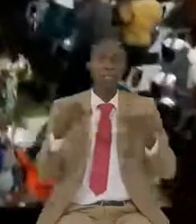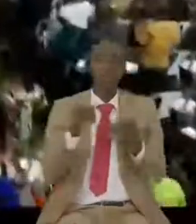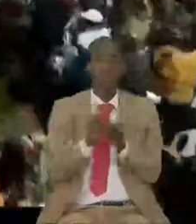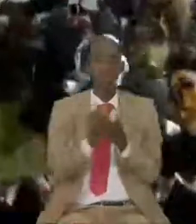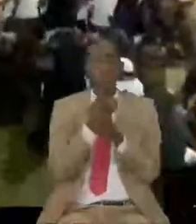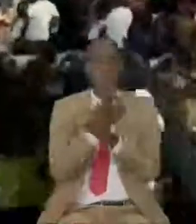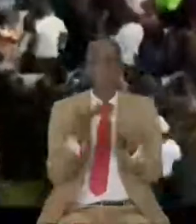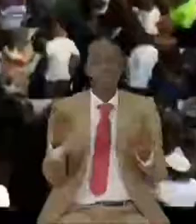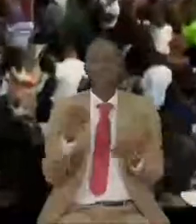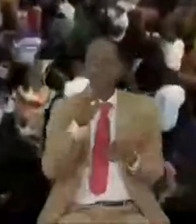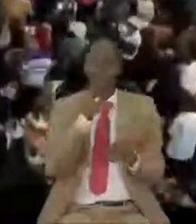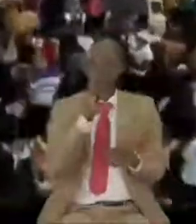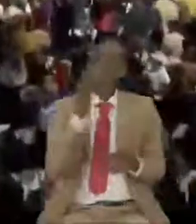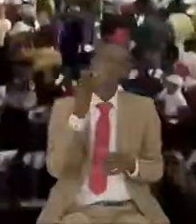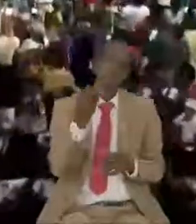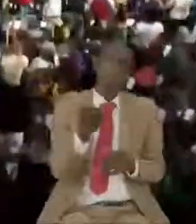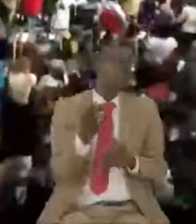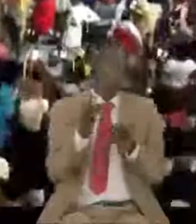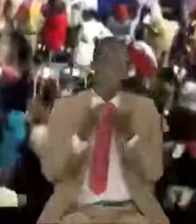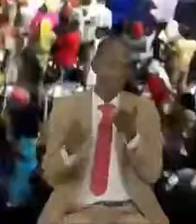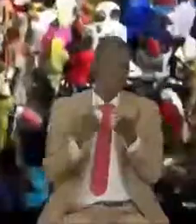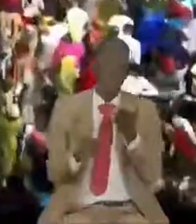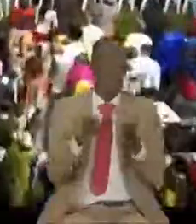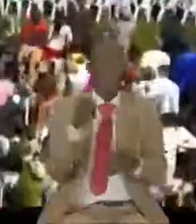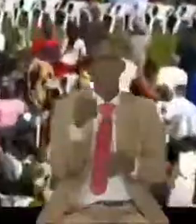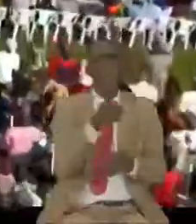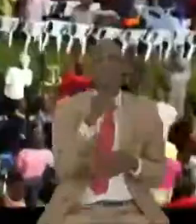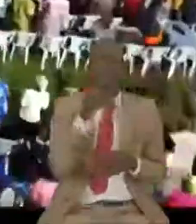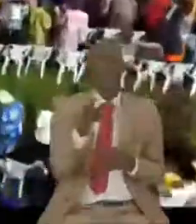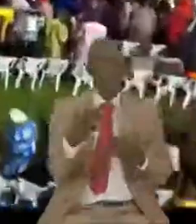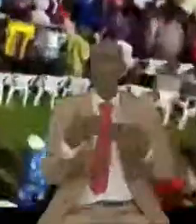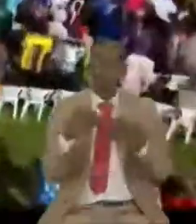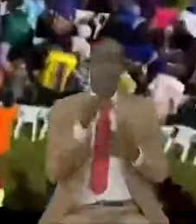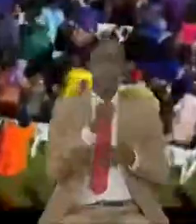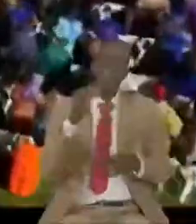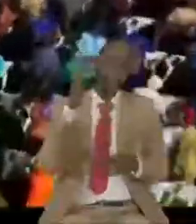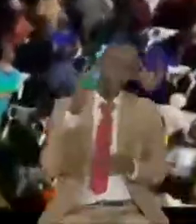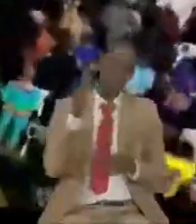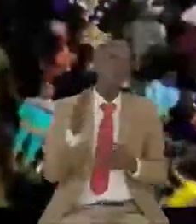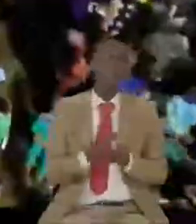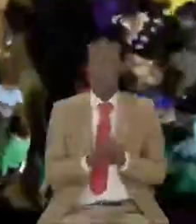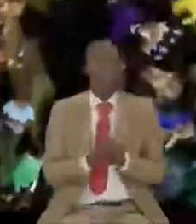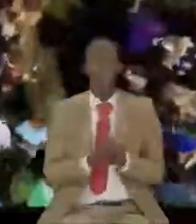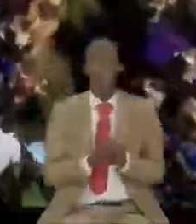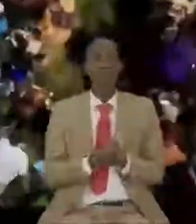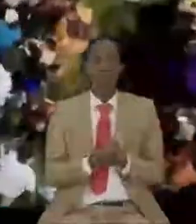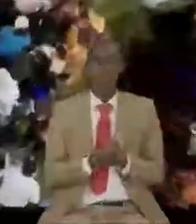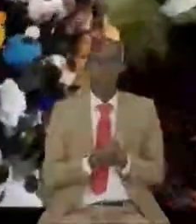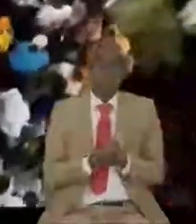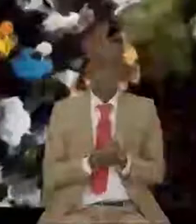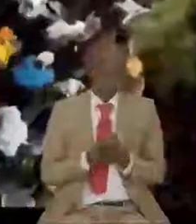Cette puissance de miracle, cette guérison, cette délivrance est là. Examinez-vous. Vous avez un